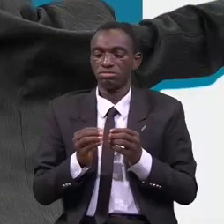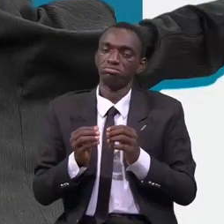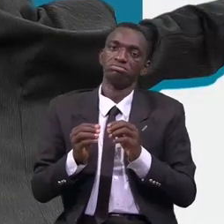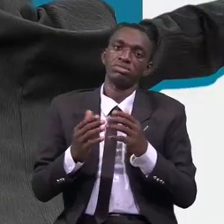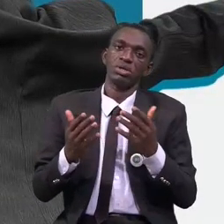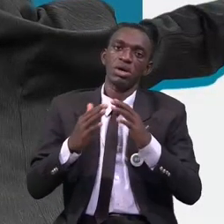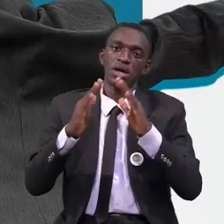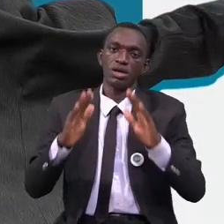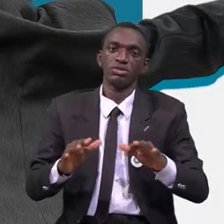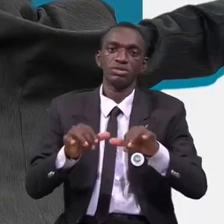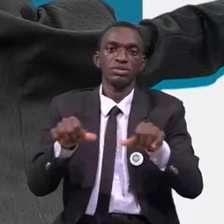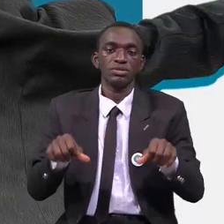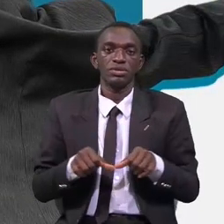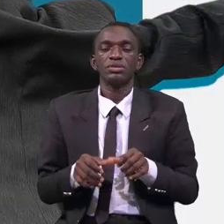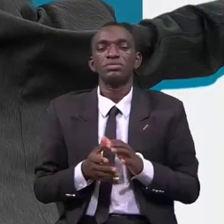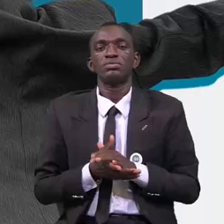don VI